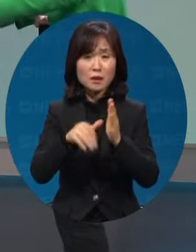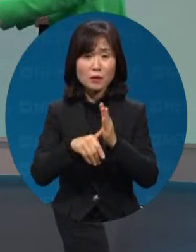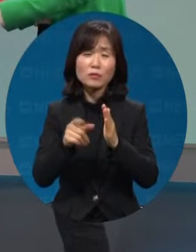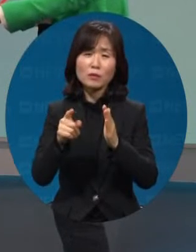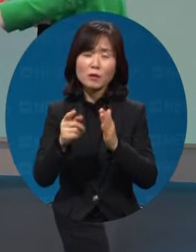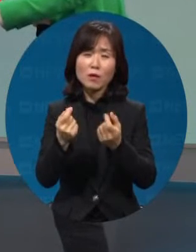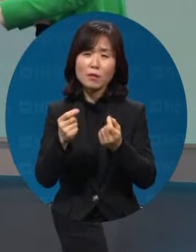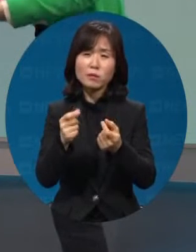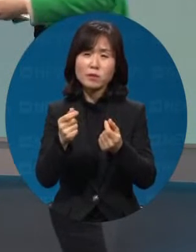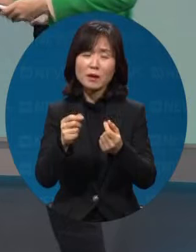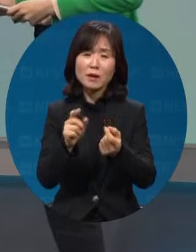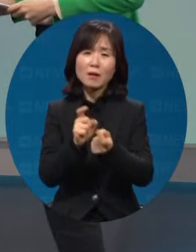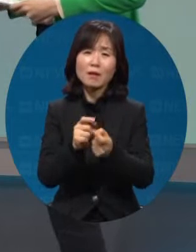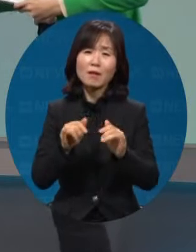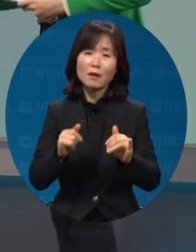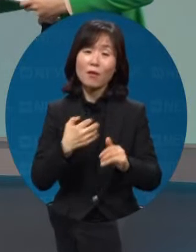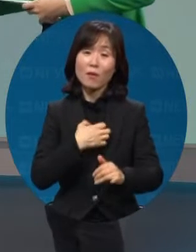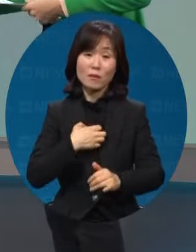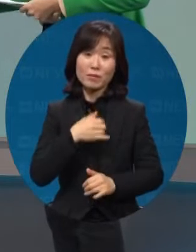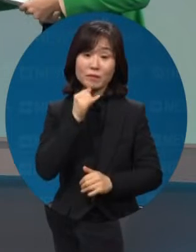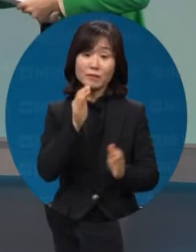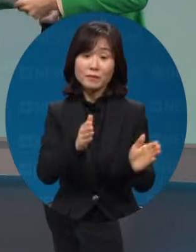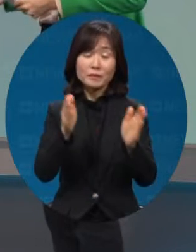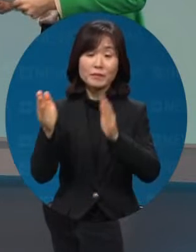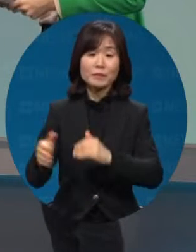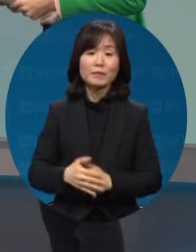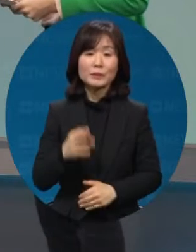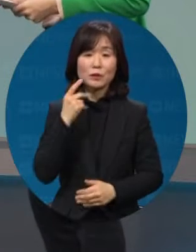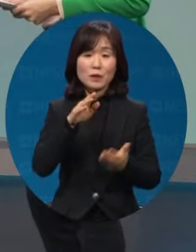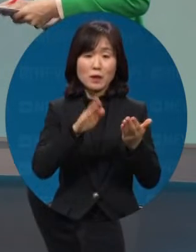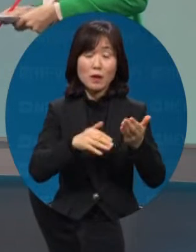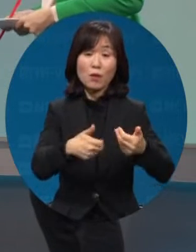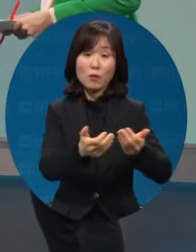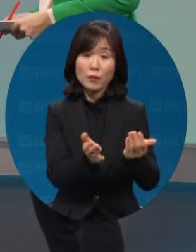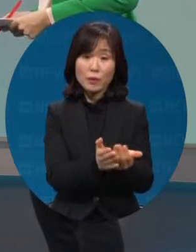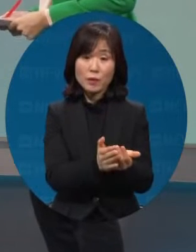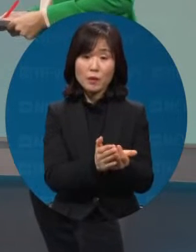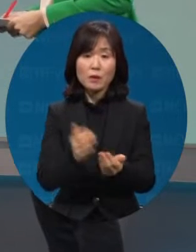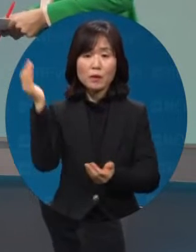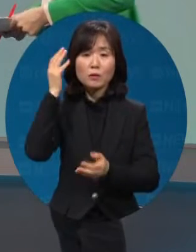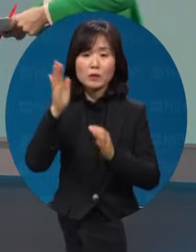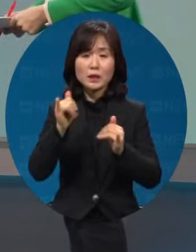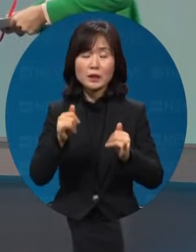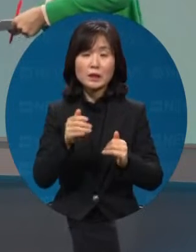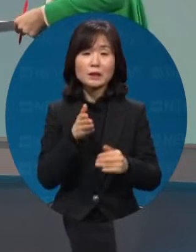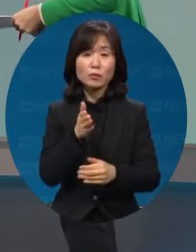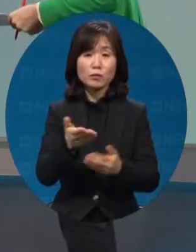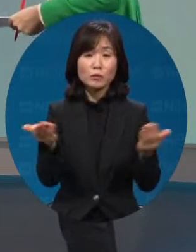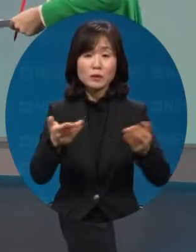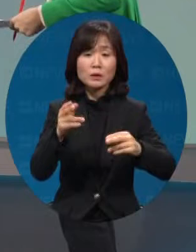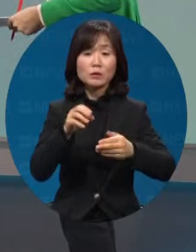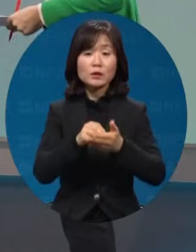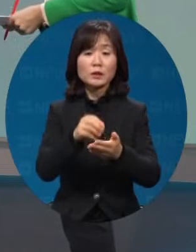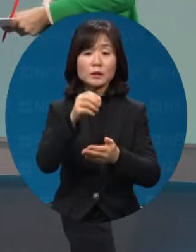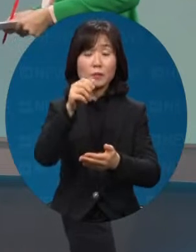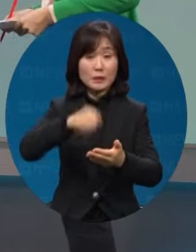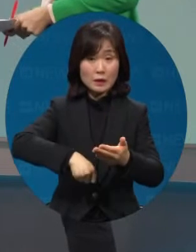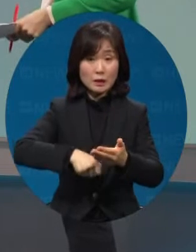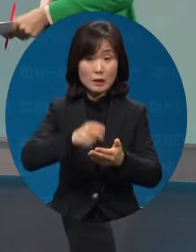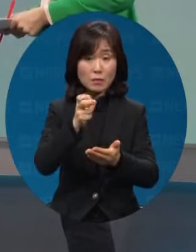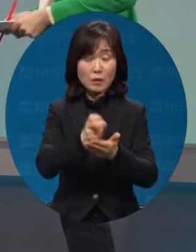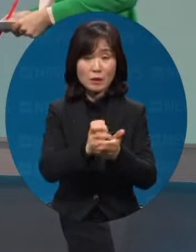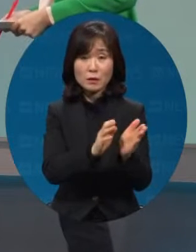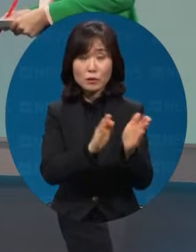좀 걱정스럽습니다. 마지막 소식 가보겠습니다. 자, 미국 하원 소식인데 한국인의 전문직 취업 비자 법안이 처리되고